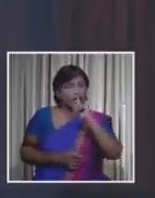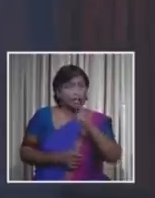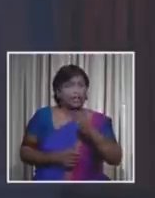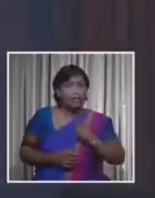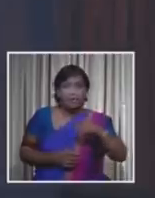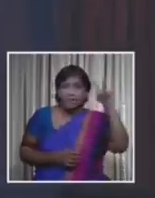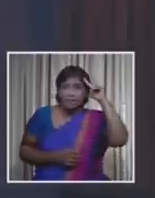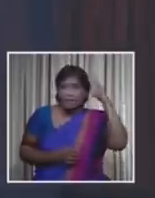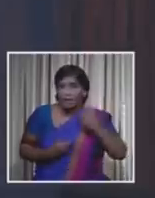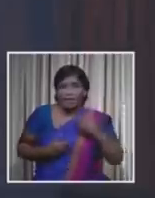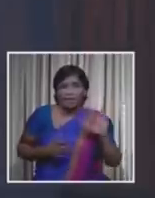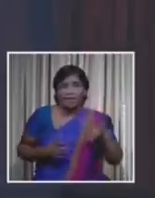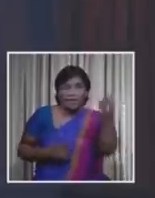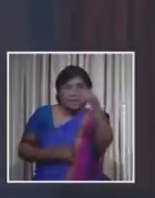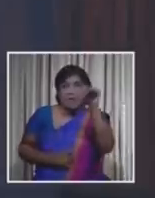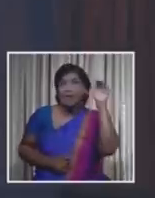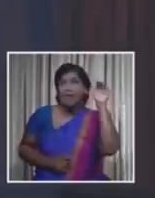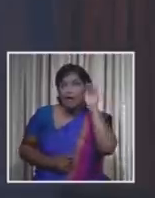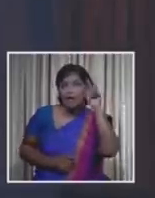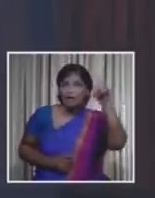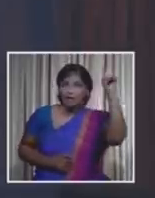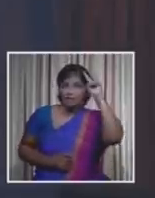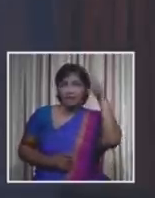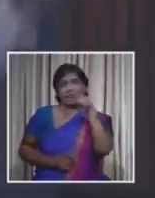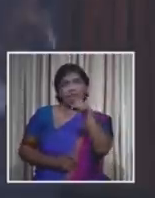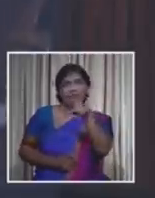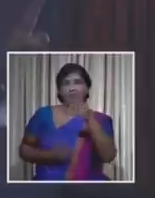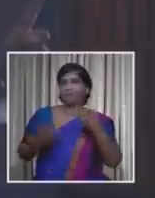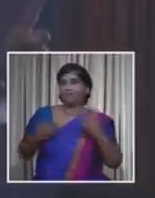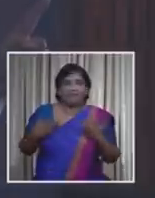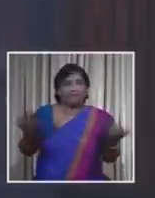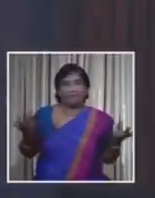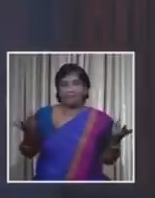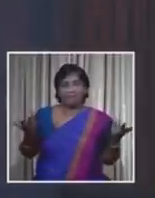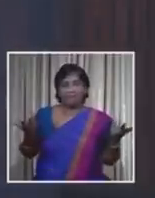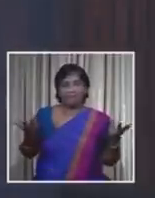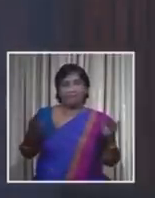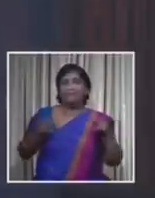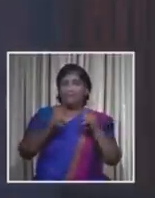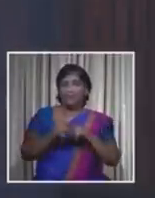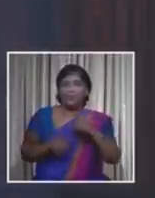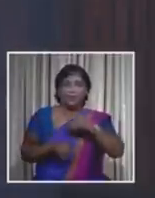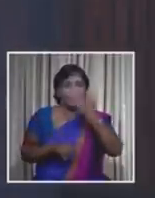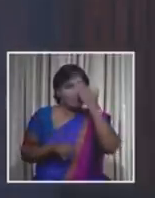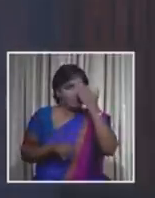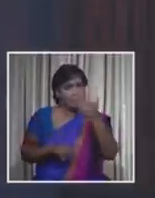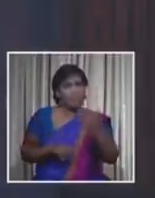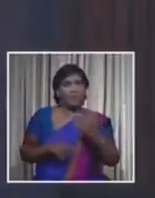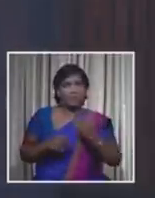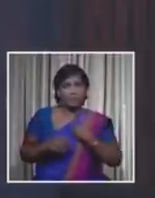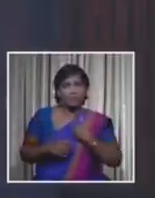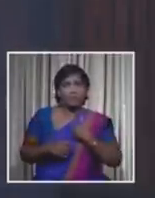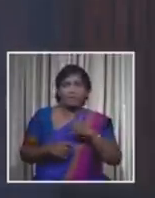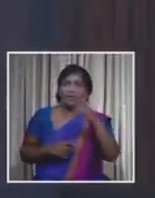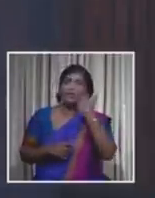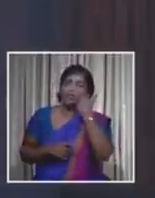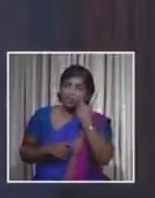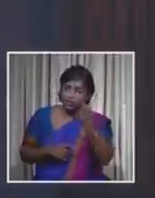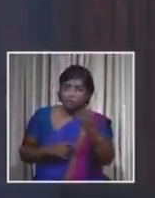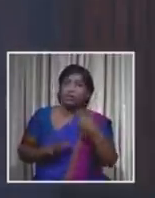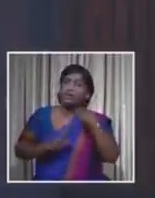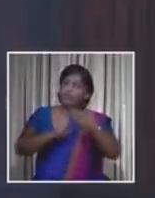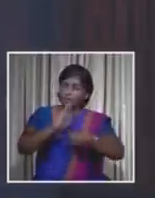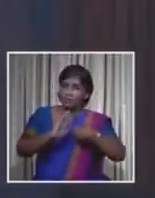වල් නැහැ අහපු ඔබ වල් වුණාට මට කරන්න දෙයක් නැහැ කරුණා කරලා මම සමාව ගන්නවා